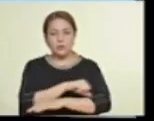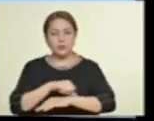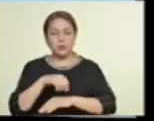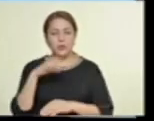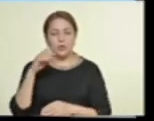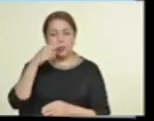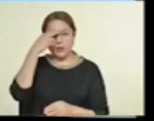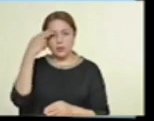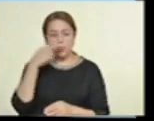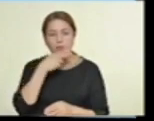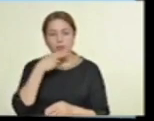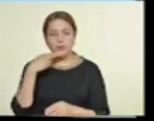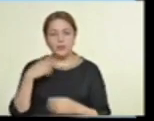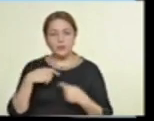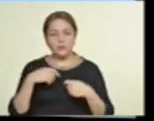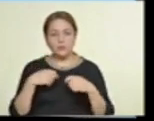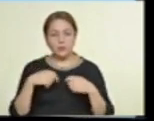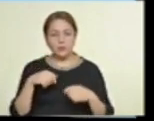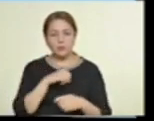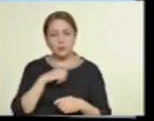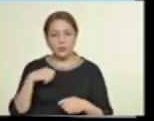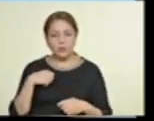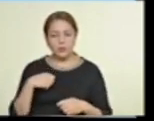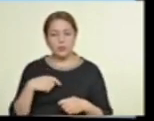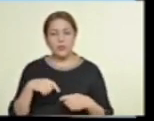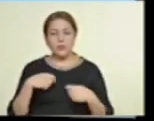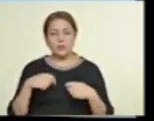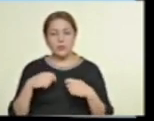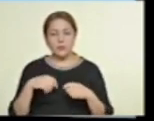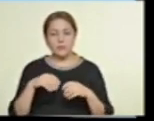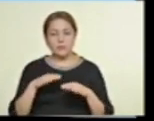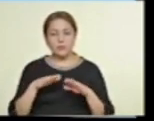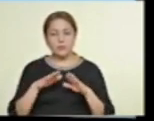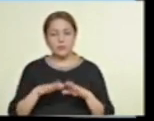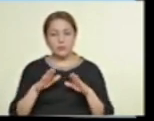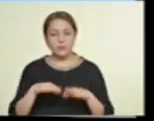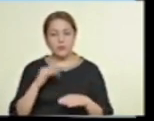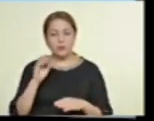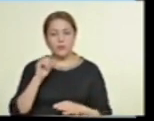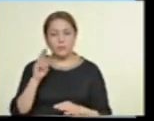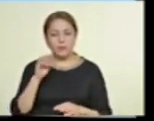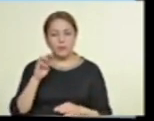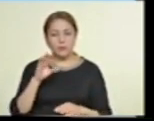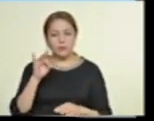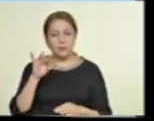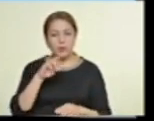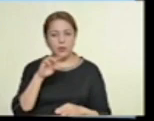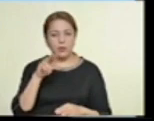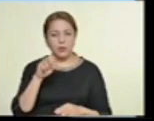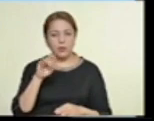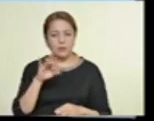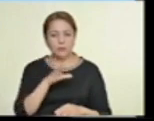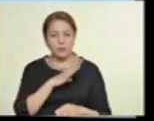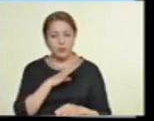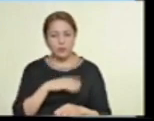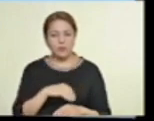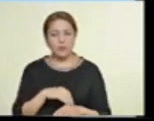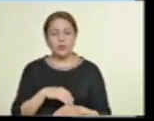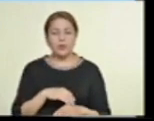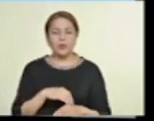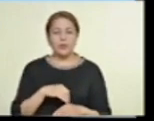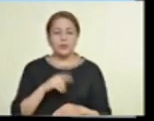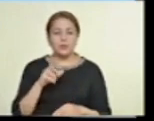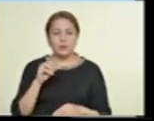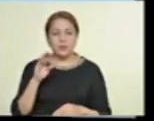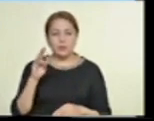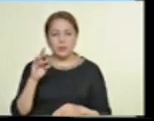savdogarlari o'zlarining savdo manzilgohlari, ya'ni faktoriyalarni tashkil qilishgan. Ana shu Genuya, hattoki